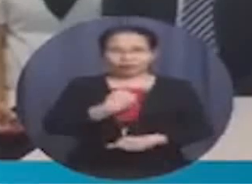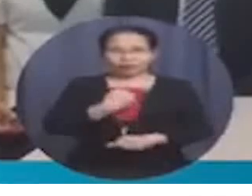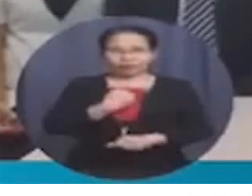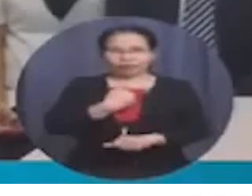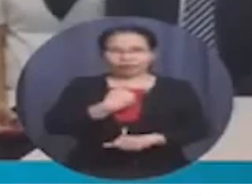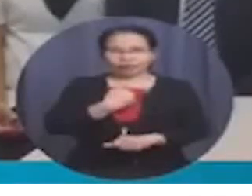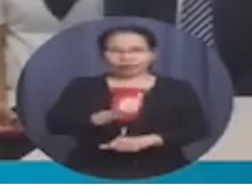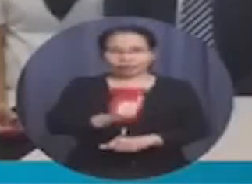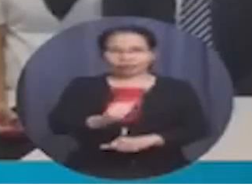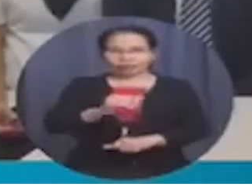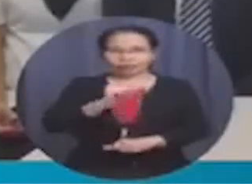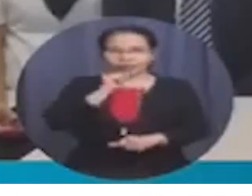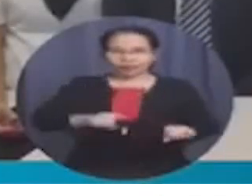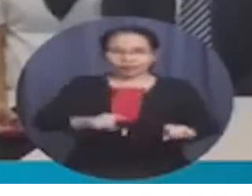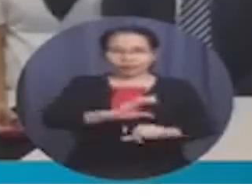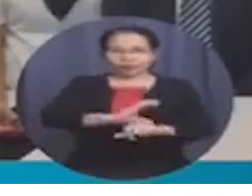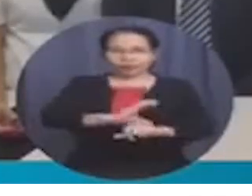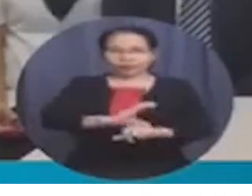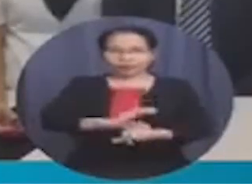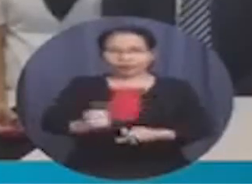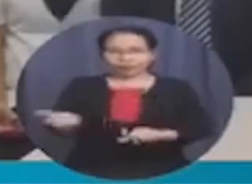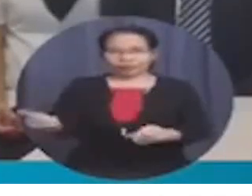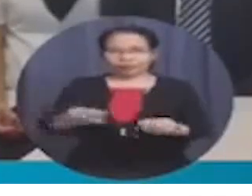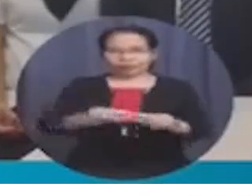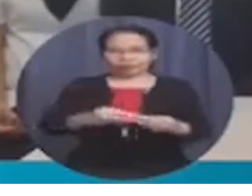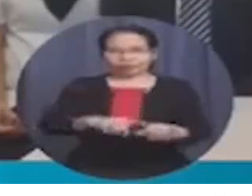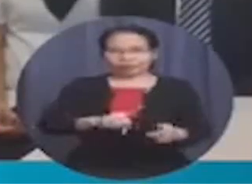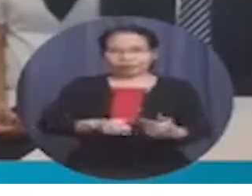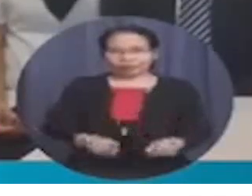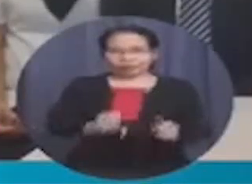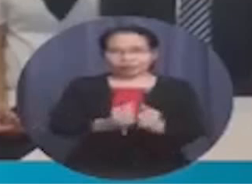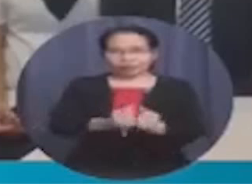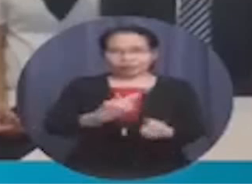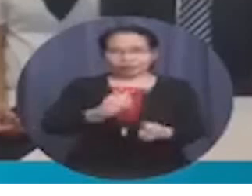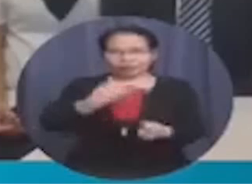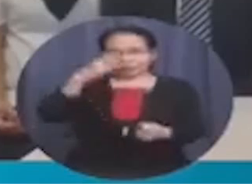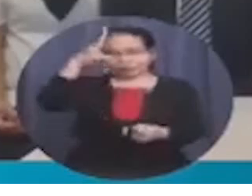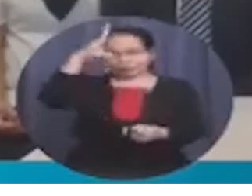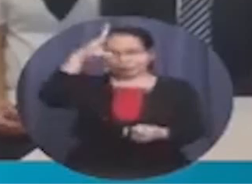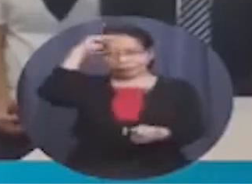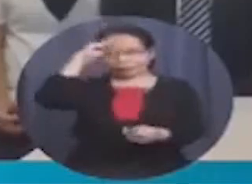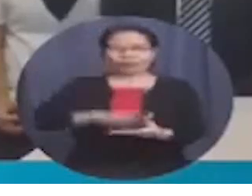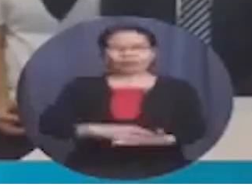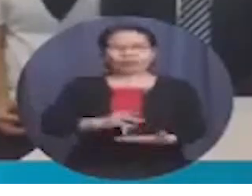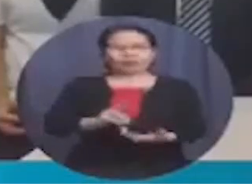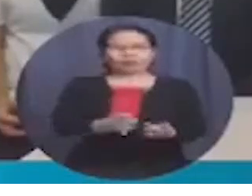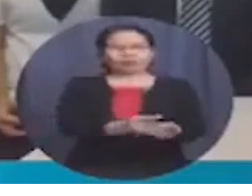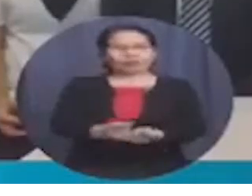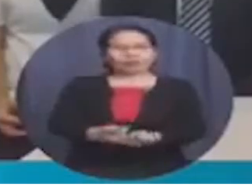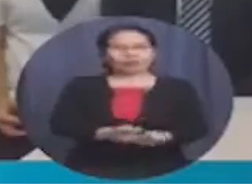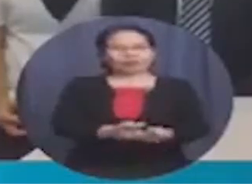simbahan namin. At yun nga po, sumasama po ako sa asawa ko sa kanilang